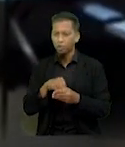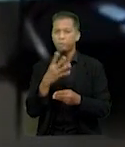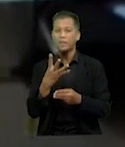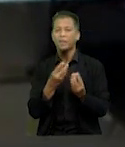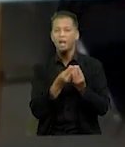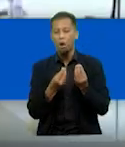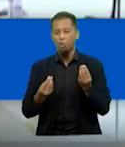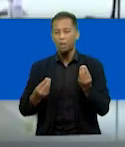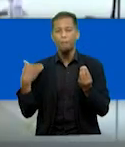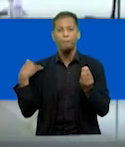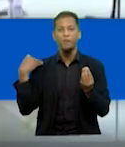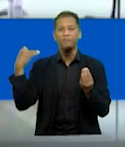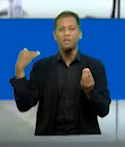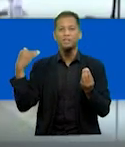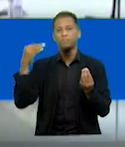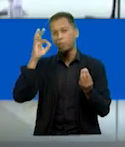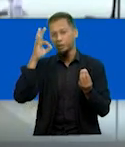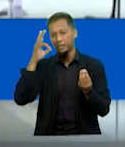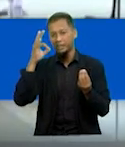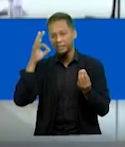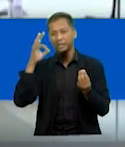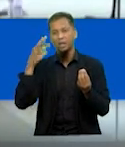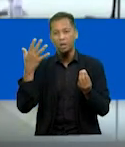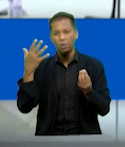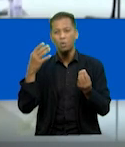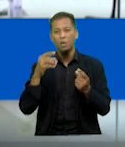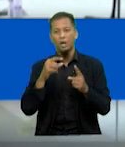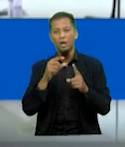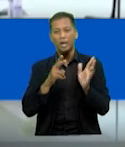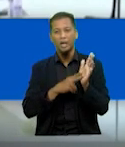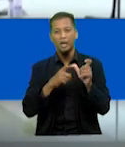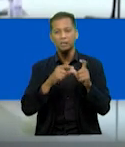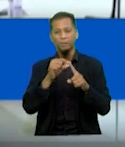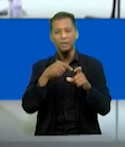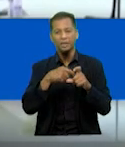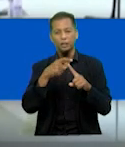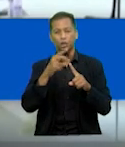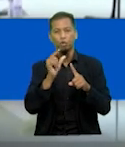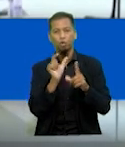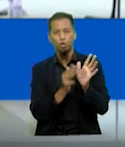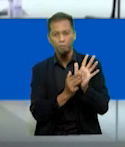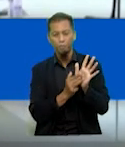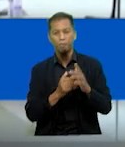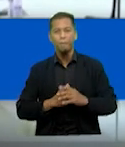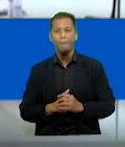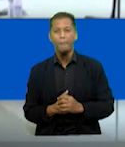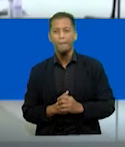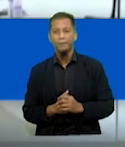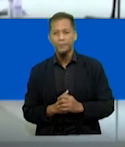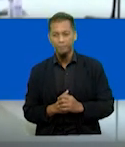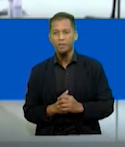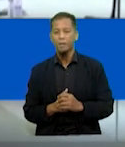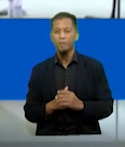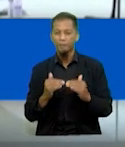Polri bintang 2 atau berpangkat Inspektur Jenderal. Berbeda dengan sidang etik, proses sidang banding hanya berupa rapat antar